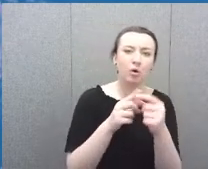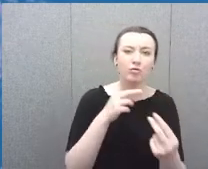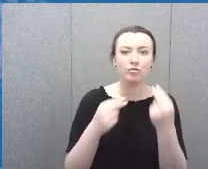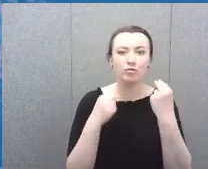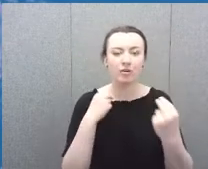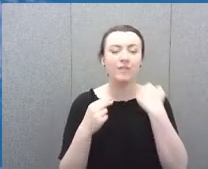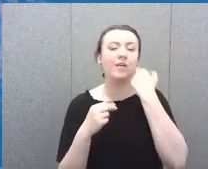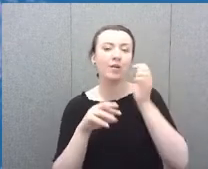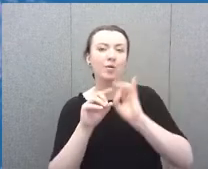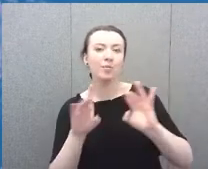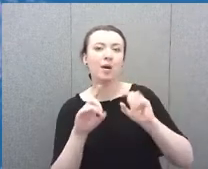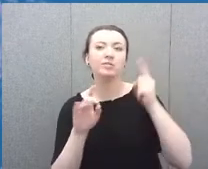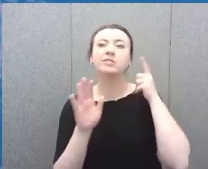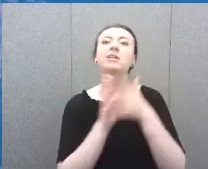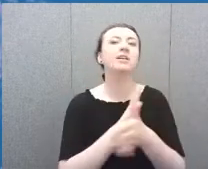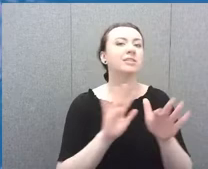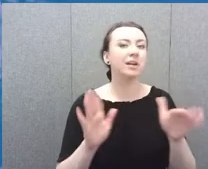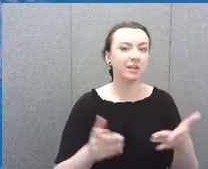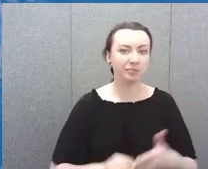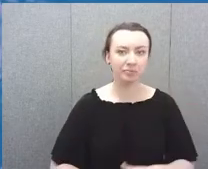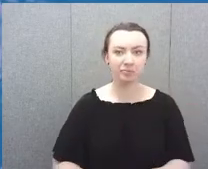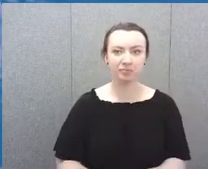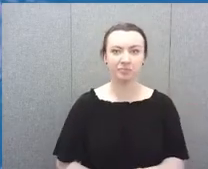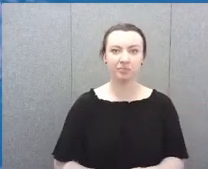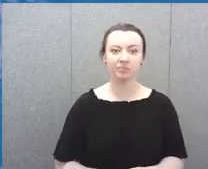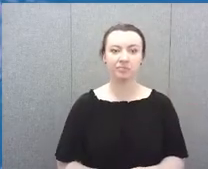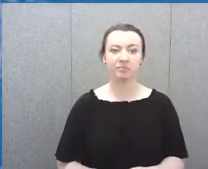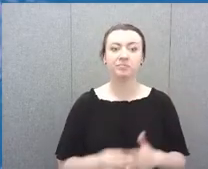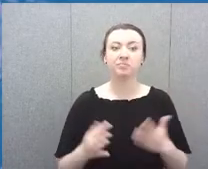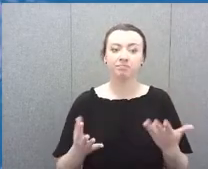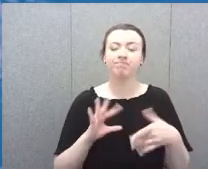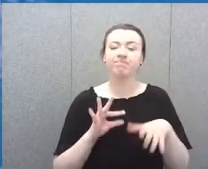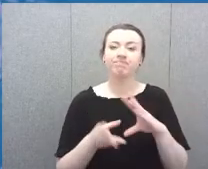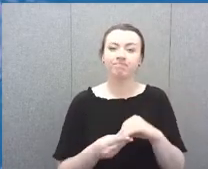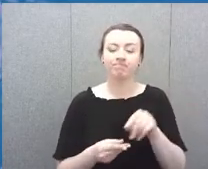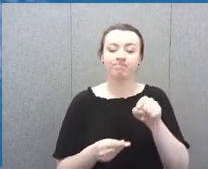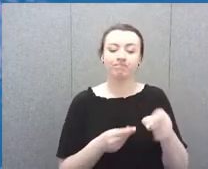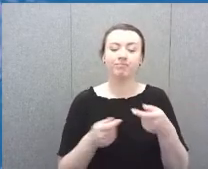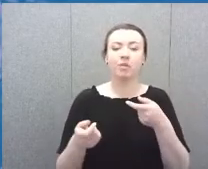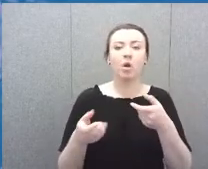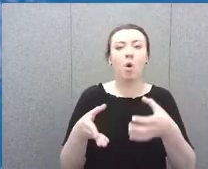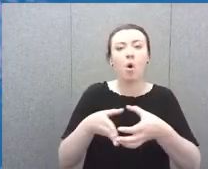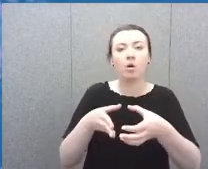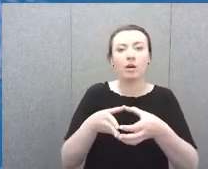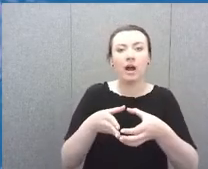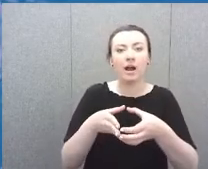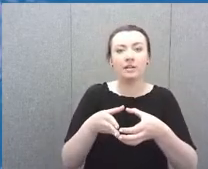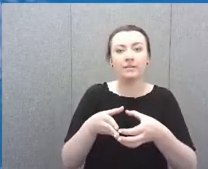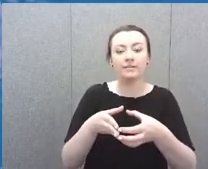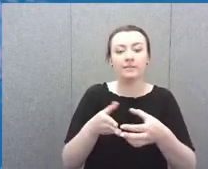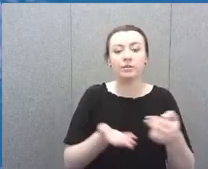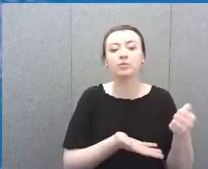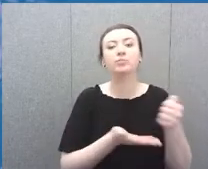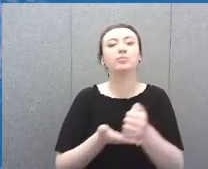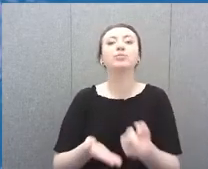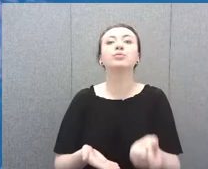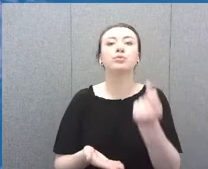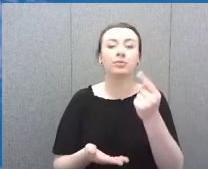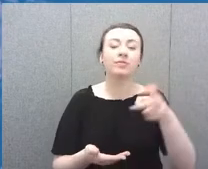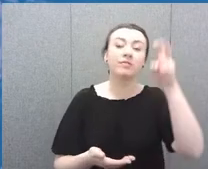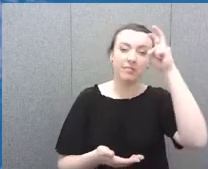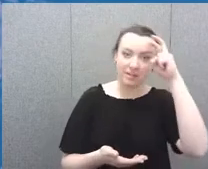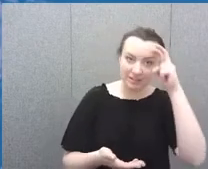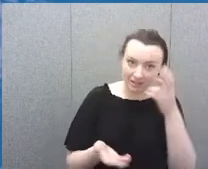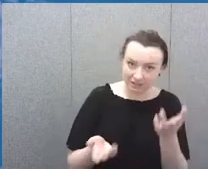неправительственные организации, потому что это организации, которые спонсируются государством и поддерживают